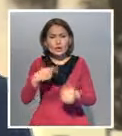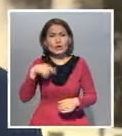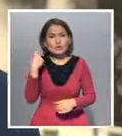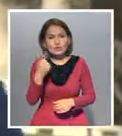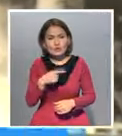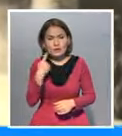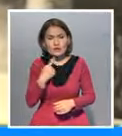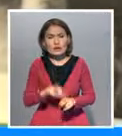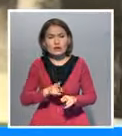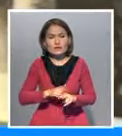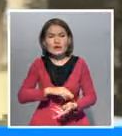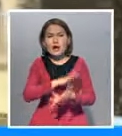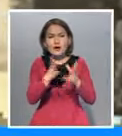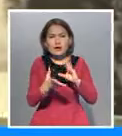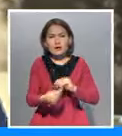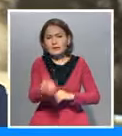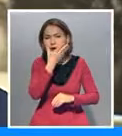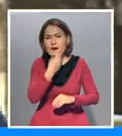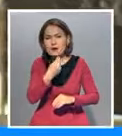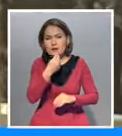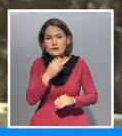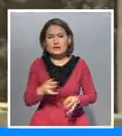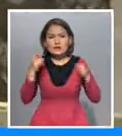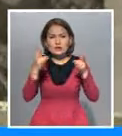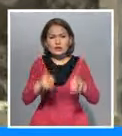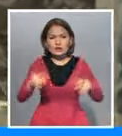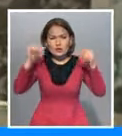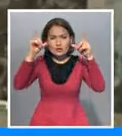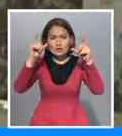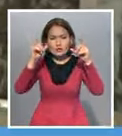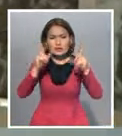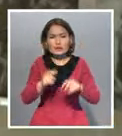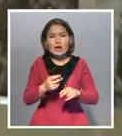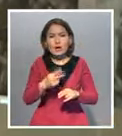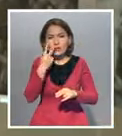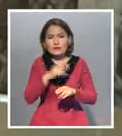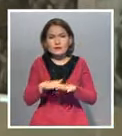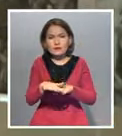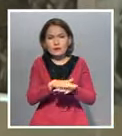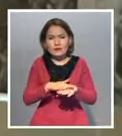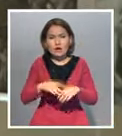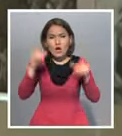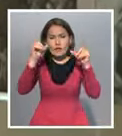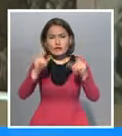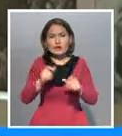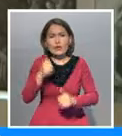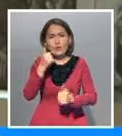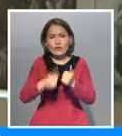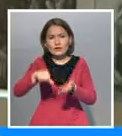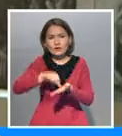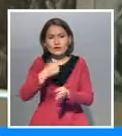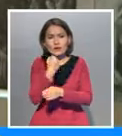пен шарасыздықты шебер суреттейтін әрбір сәтті кадр үшін сағаттап сығалап отыратын қауымды фотограф дейміз. Осы қауым үшін World